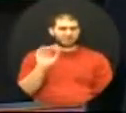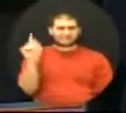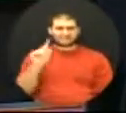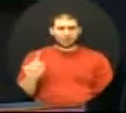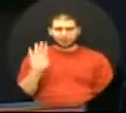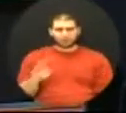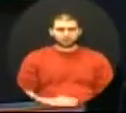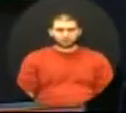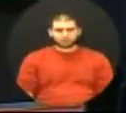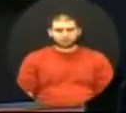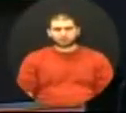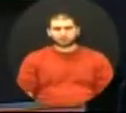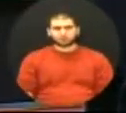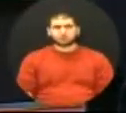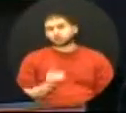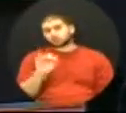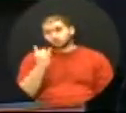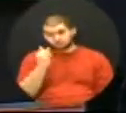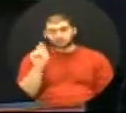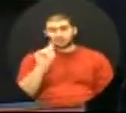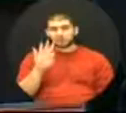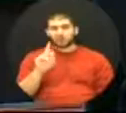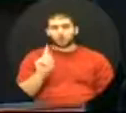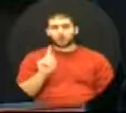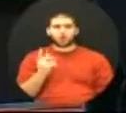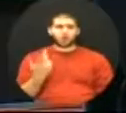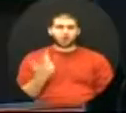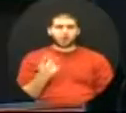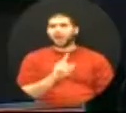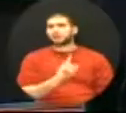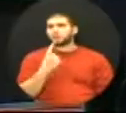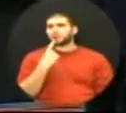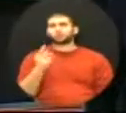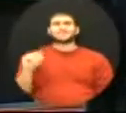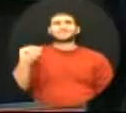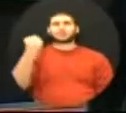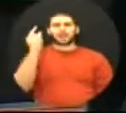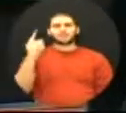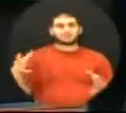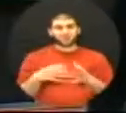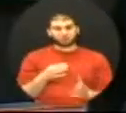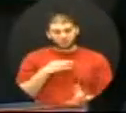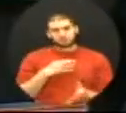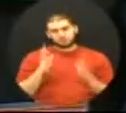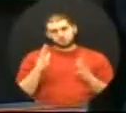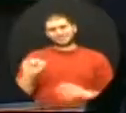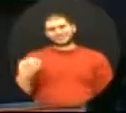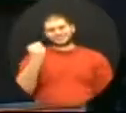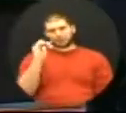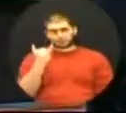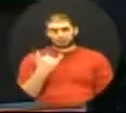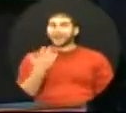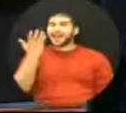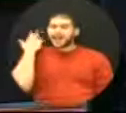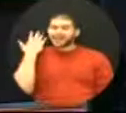בהלול. זה נכון, זוהיר בהלול לא חשוד בזה שהוא אי פעם אמר שהוא ציוני, אבל המפלגה שלי היא מפלגה מאוד מאוד ציונית.